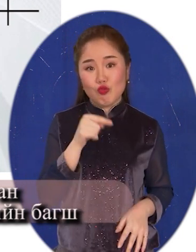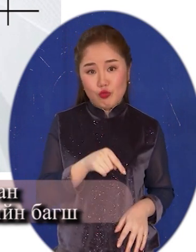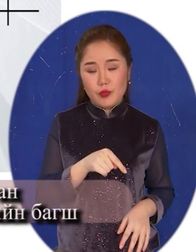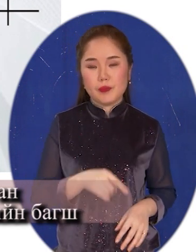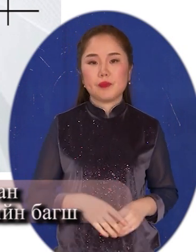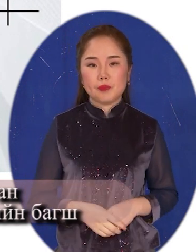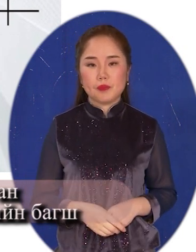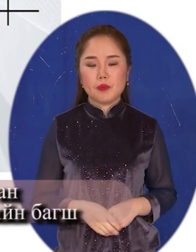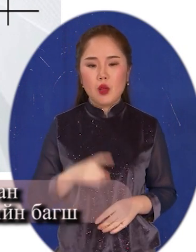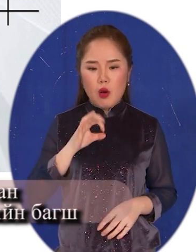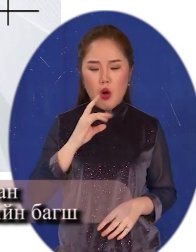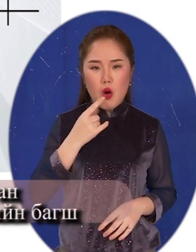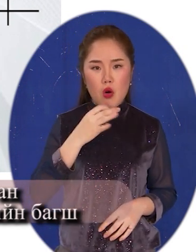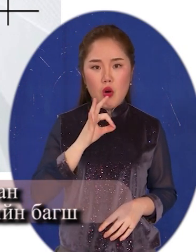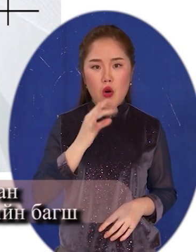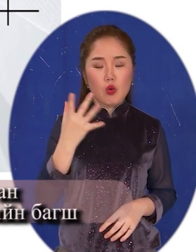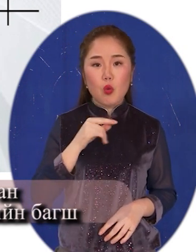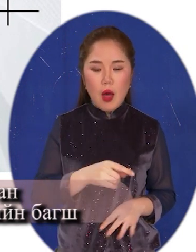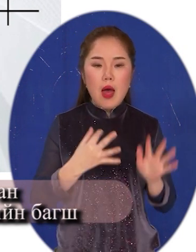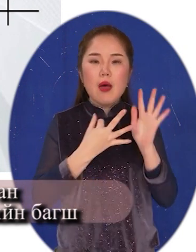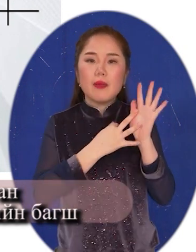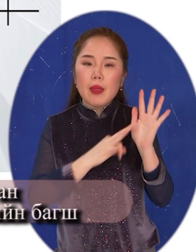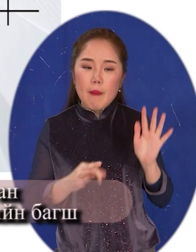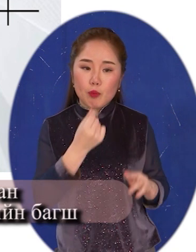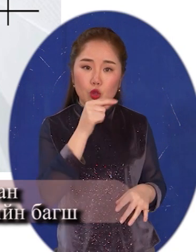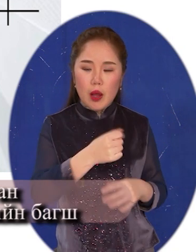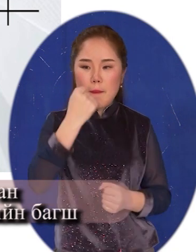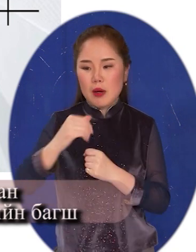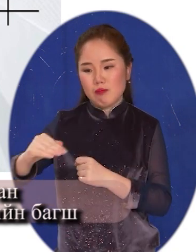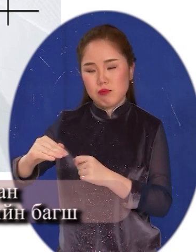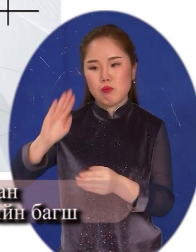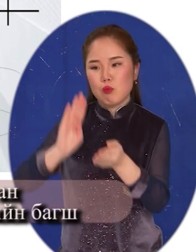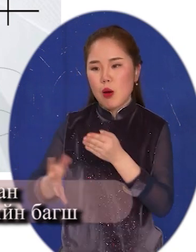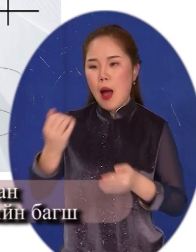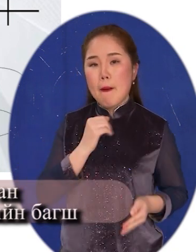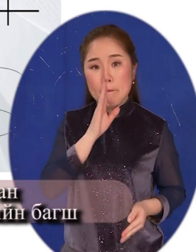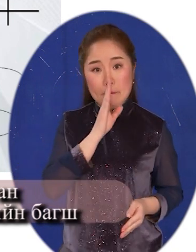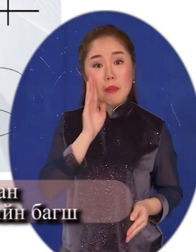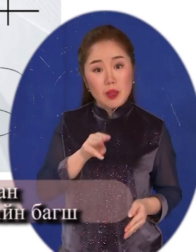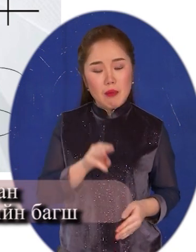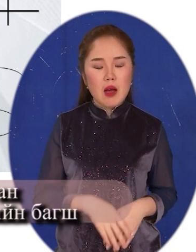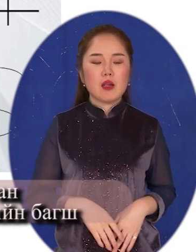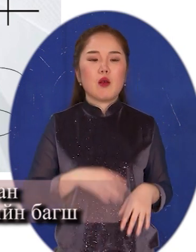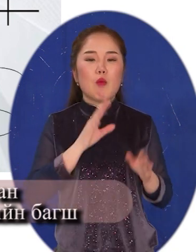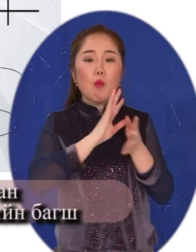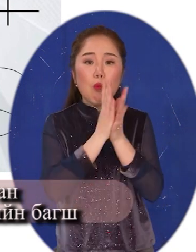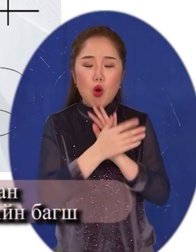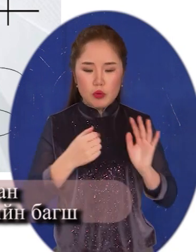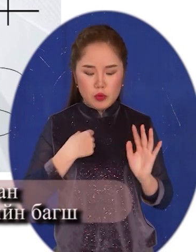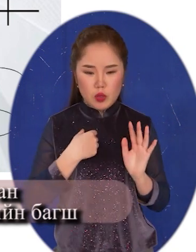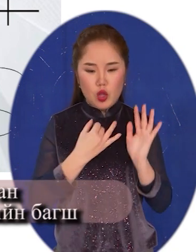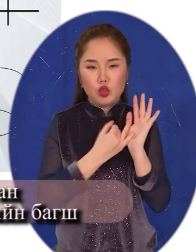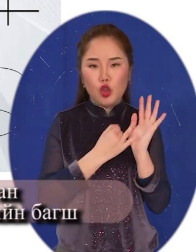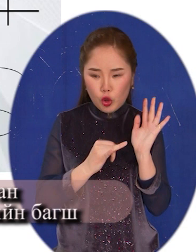100-ді қосқанда 700 тегірік болыпты. Алайда қоңғыр 800 тегіріктің машинасын сатып алмақшы. Қоңғырда өзінде тағы да